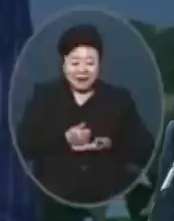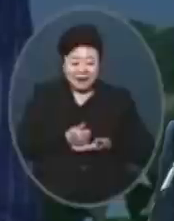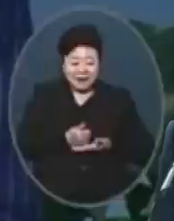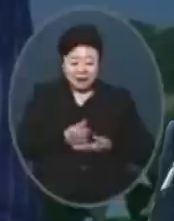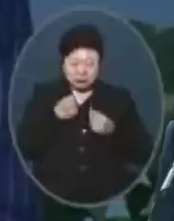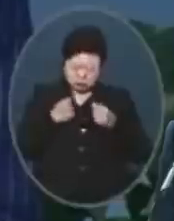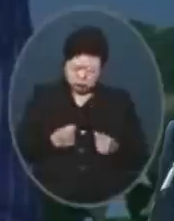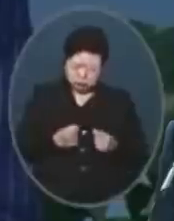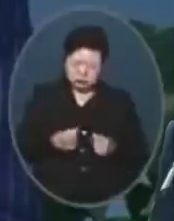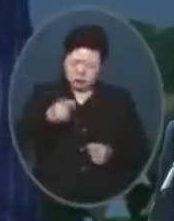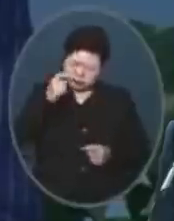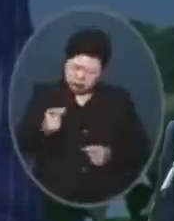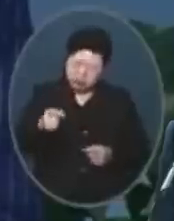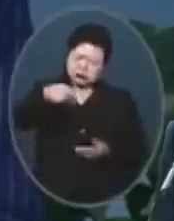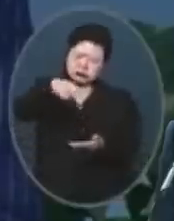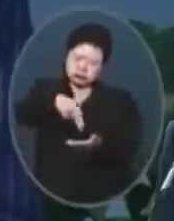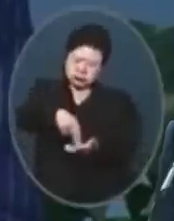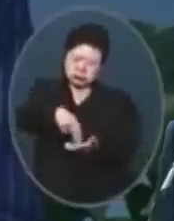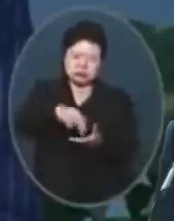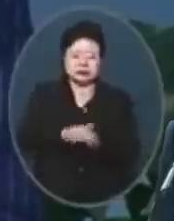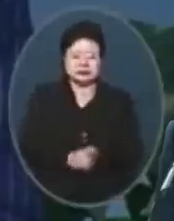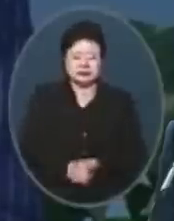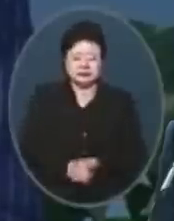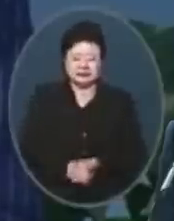버티고 있으면